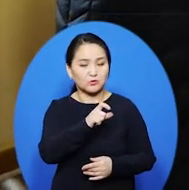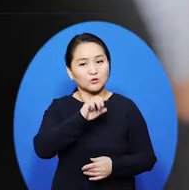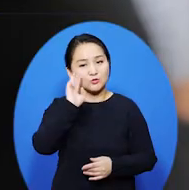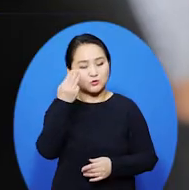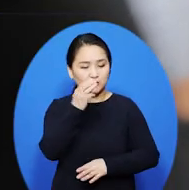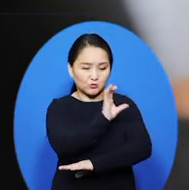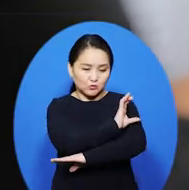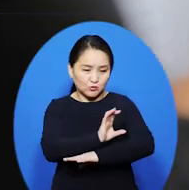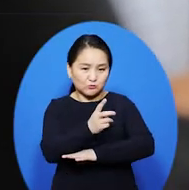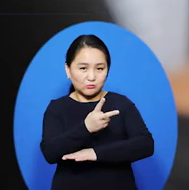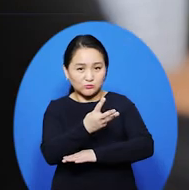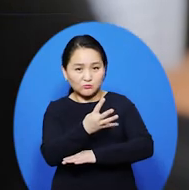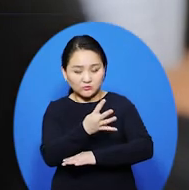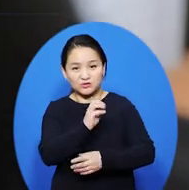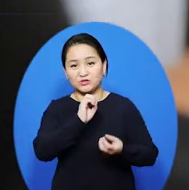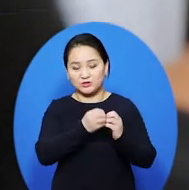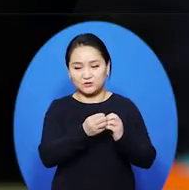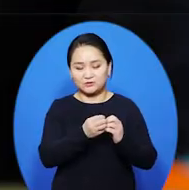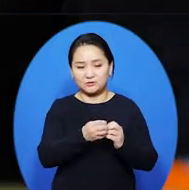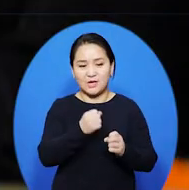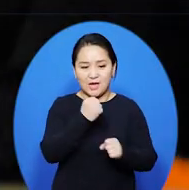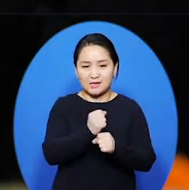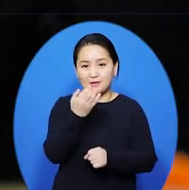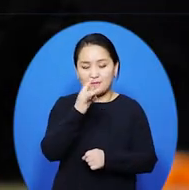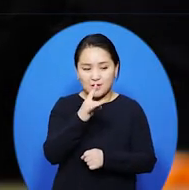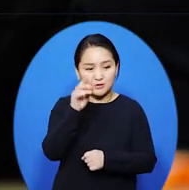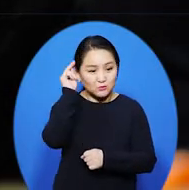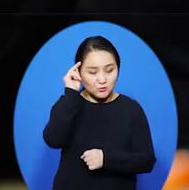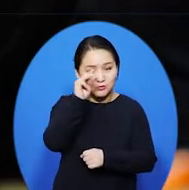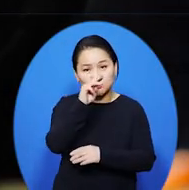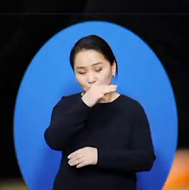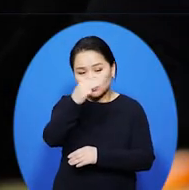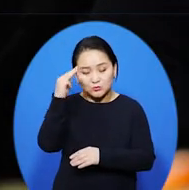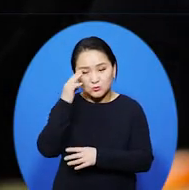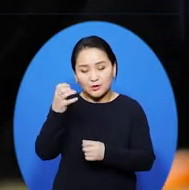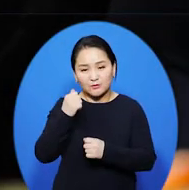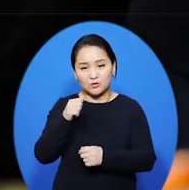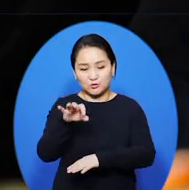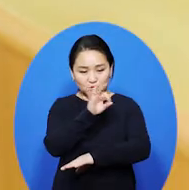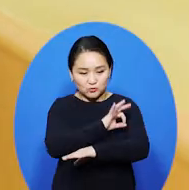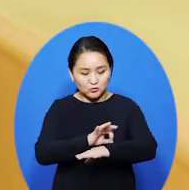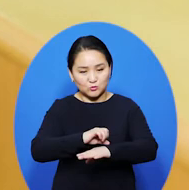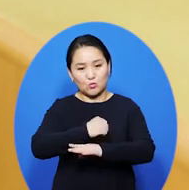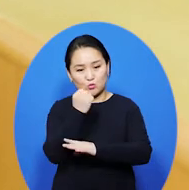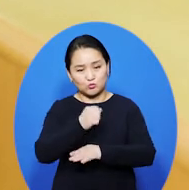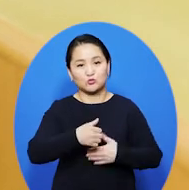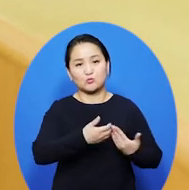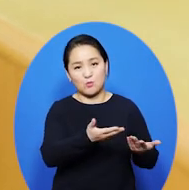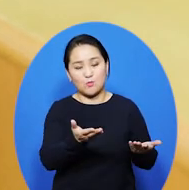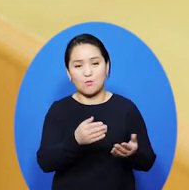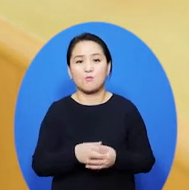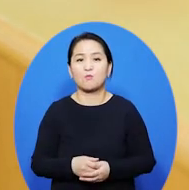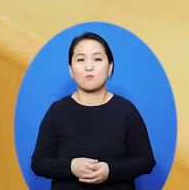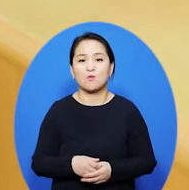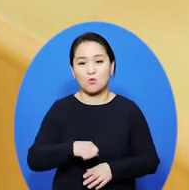хэмжээний сургалтанд хамруулад тухайн ажлын байран дээр нь бид нэр туршлагажуул эзэмшүүлэхдээ бид нэр төгөө залуучуудад энэ төслийн зүгээс тодорхой хэмжээний урамшуул